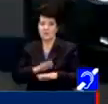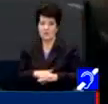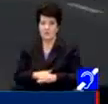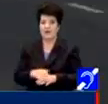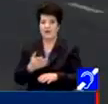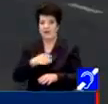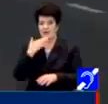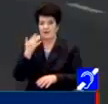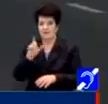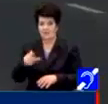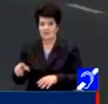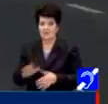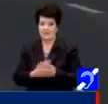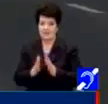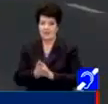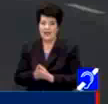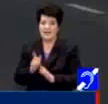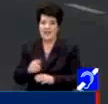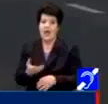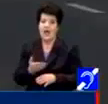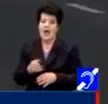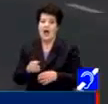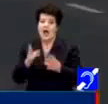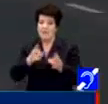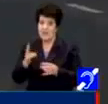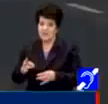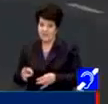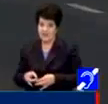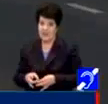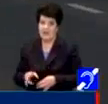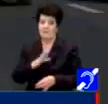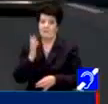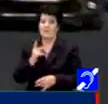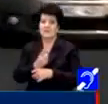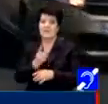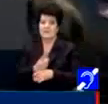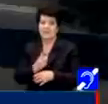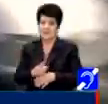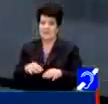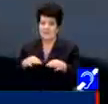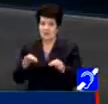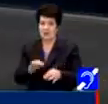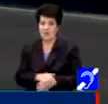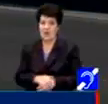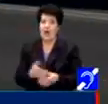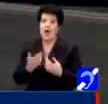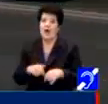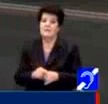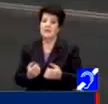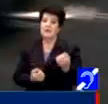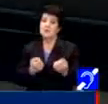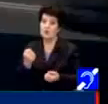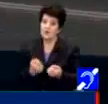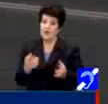supra-solicitării podului, care se află într-o stare de avariere, specialiștii vor impune un șir de restricții de circulație. Astfel, șoferii